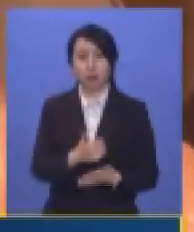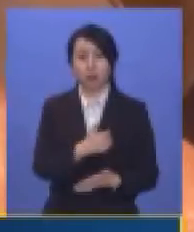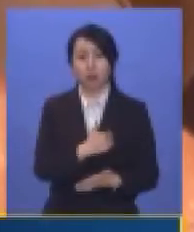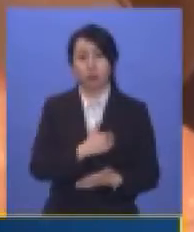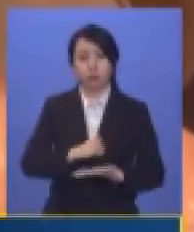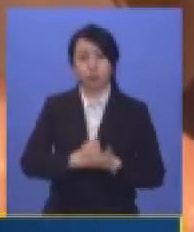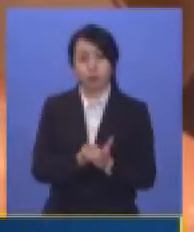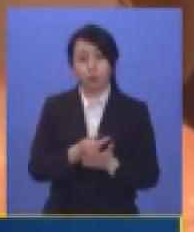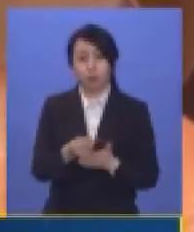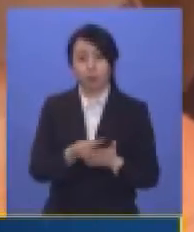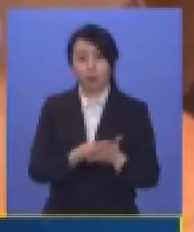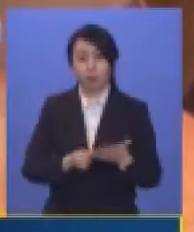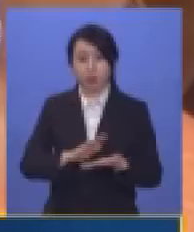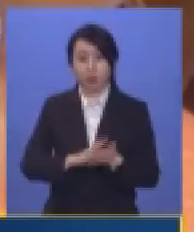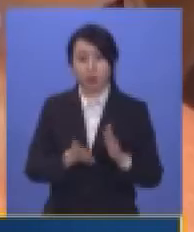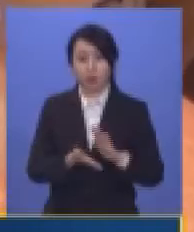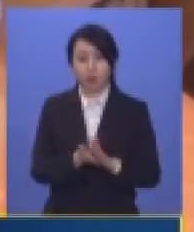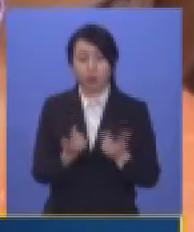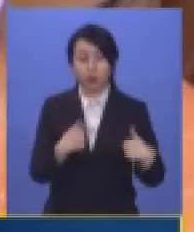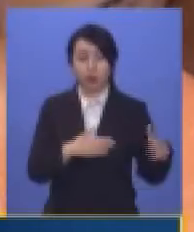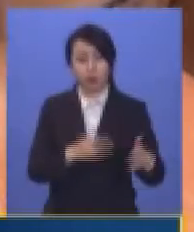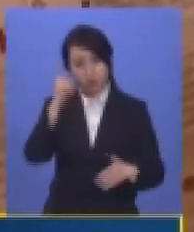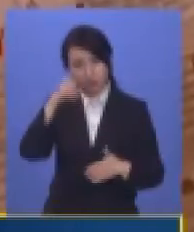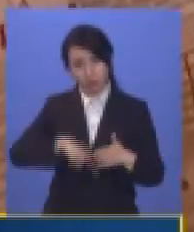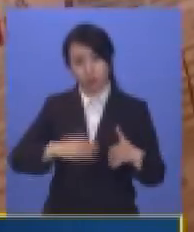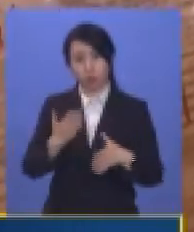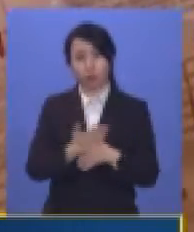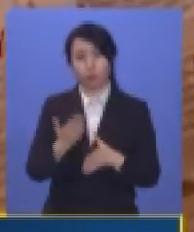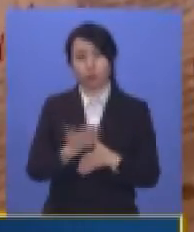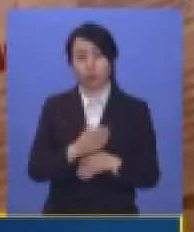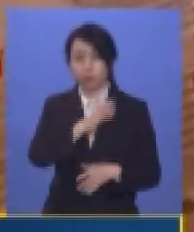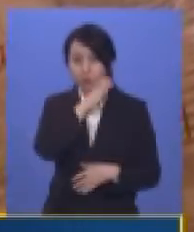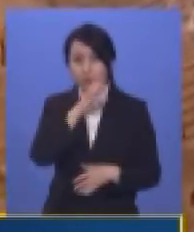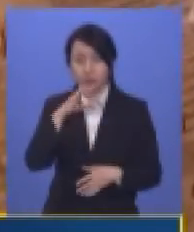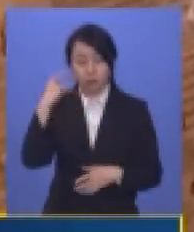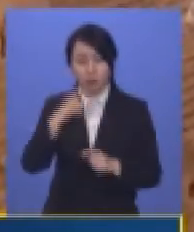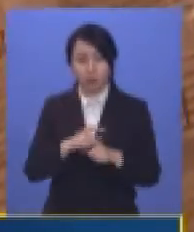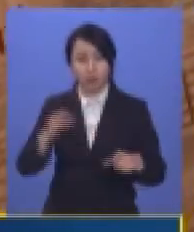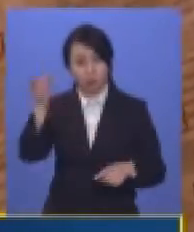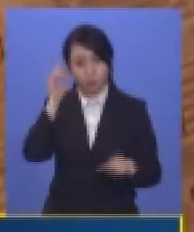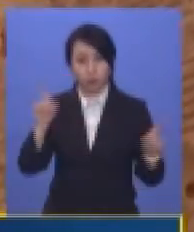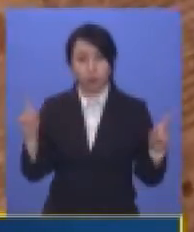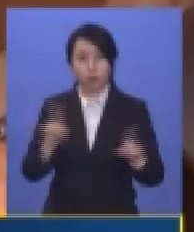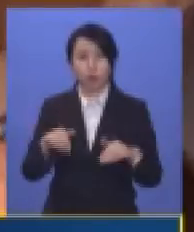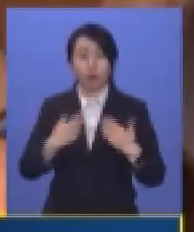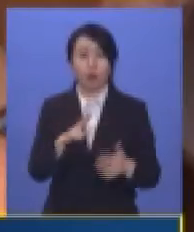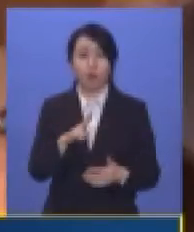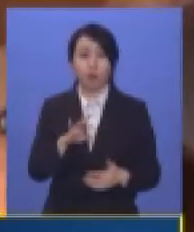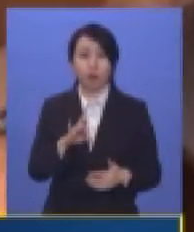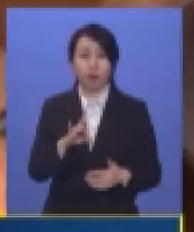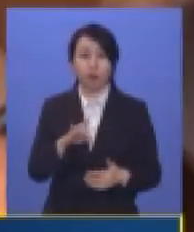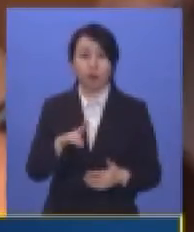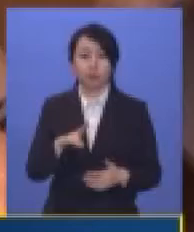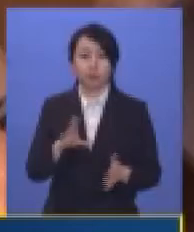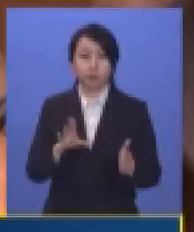Инициативу подкрепили подписанием меморандумов. Организаторы надеются на помощь и отзывчивость североказахстанцев. Напомним, что при сдаче макулатуры, пластика